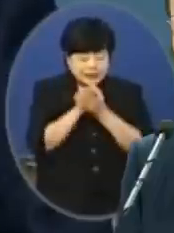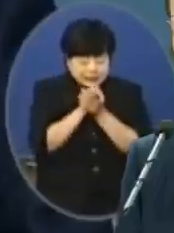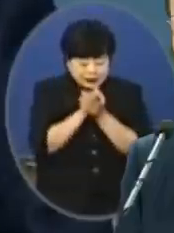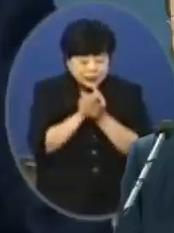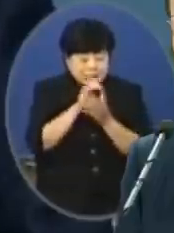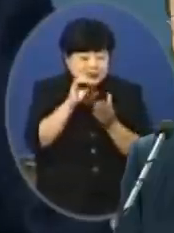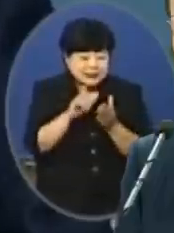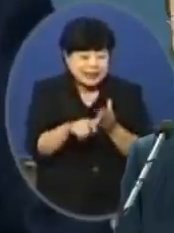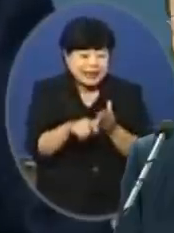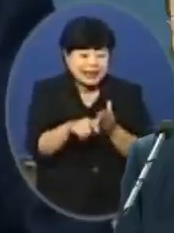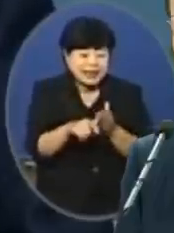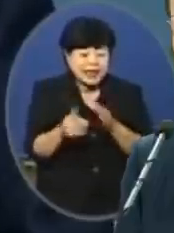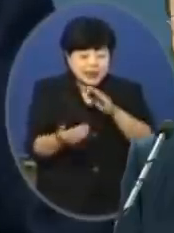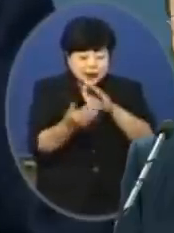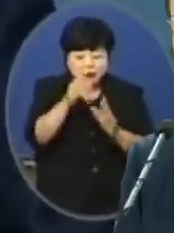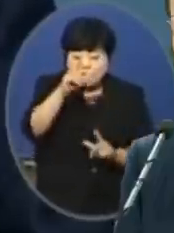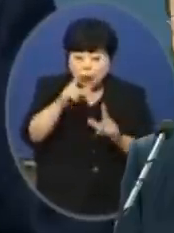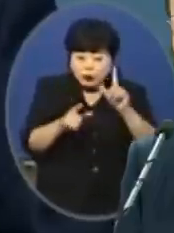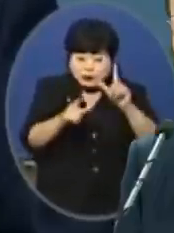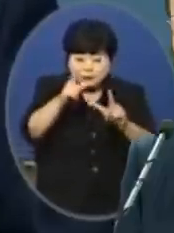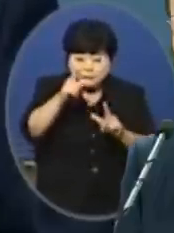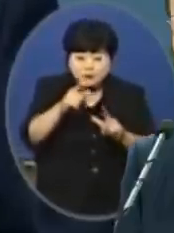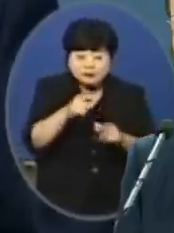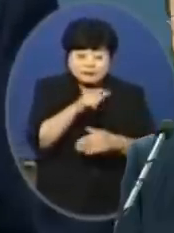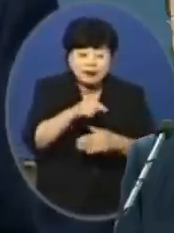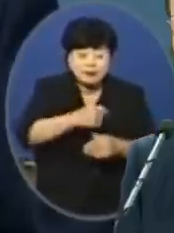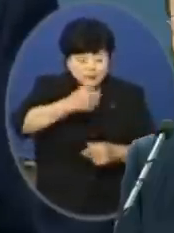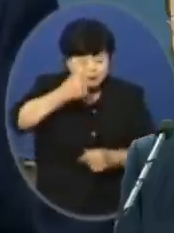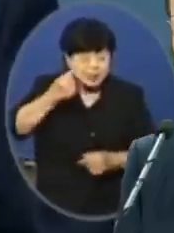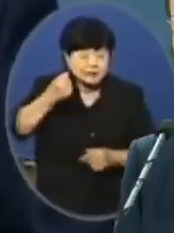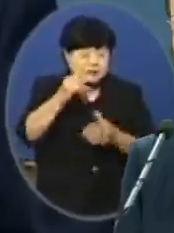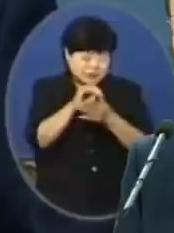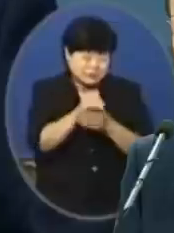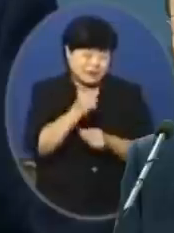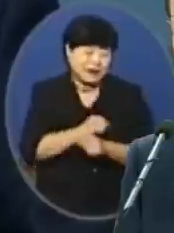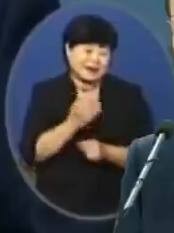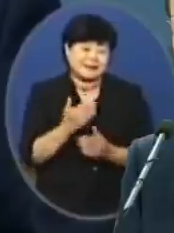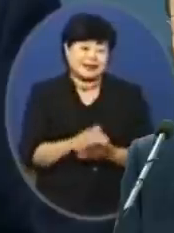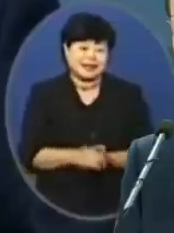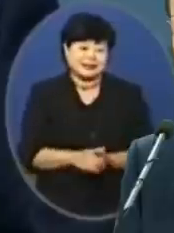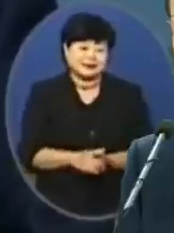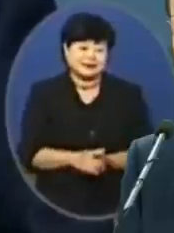기도를 하실 때 이루어진 모습을 마음속에 꿈꾸고 기도해야 되는 것입니다.